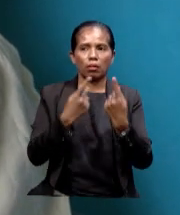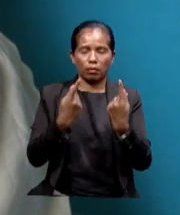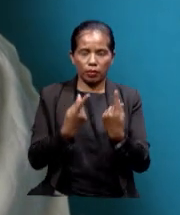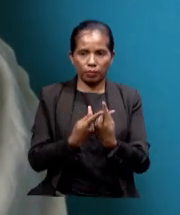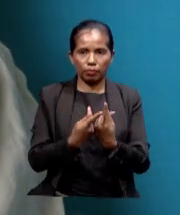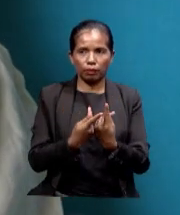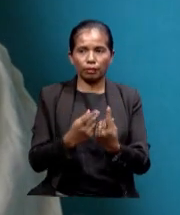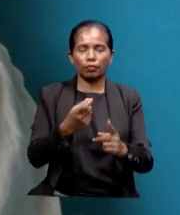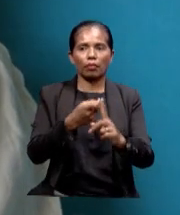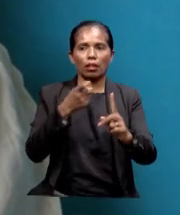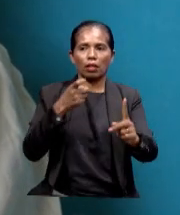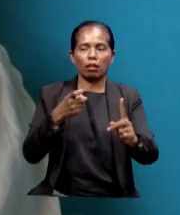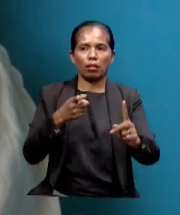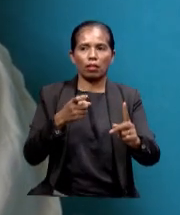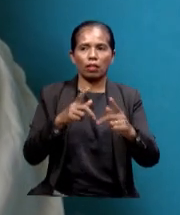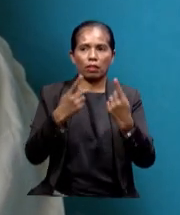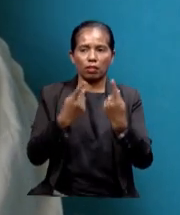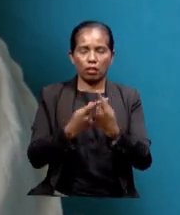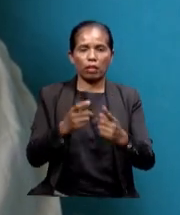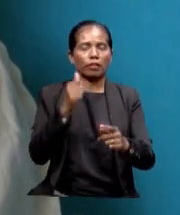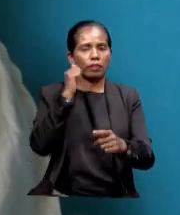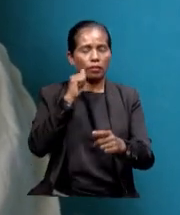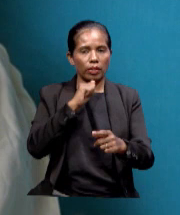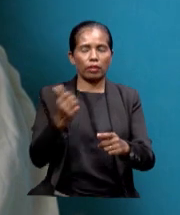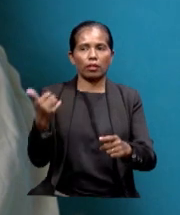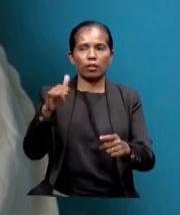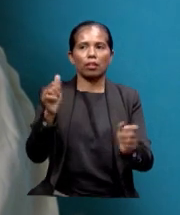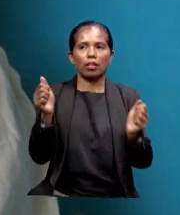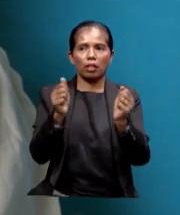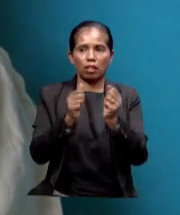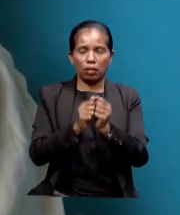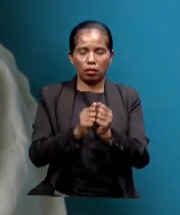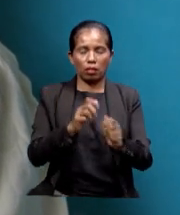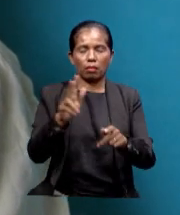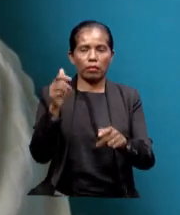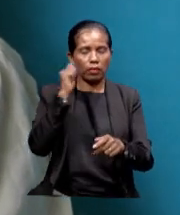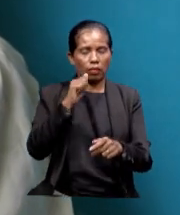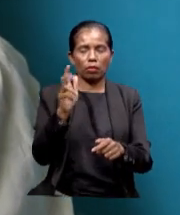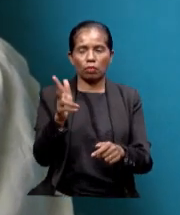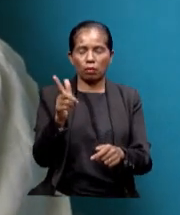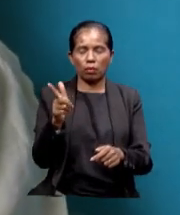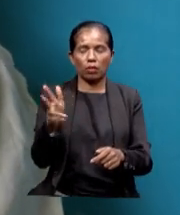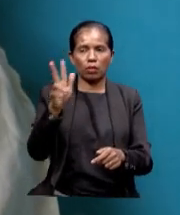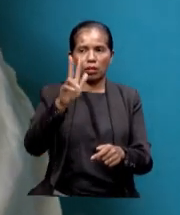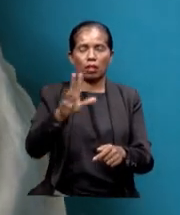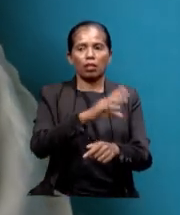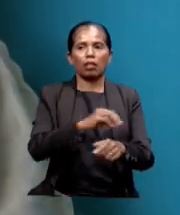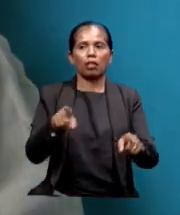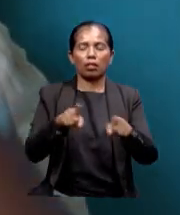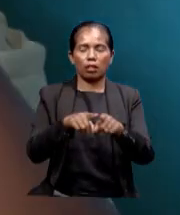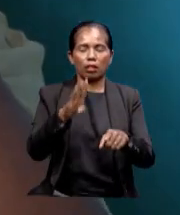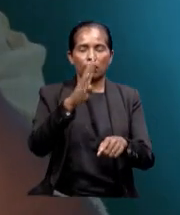maka mai husi empresario Feto Sira hamutuk empresa Ruanulu Resintolu maka hamutuk ia konsorsium mida bolu narang